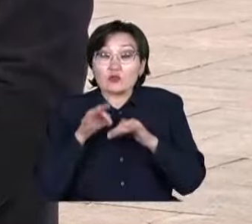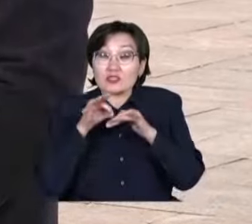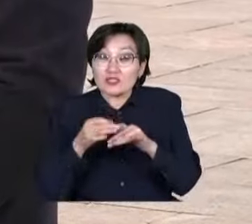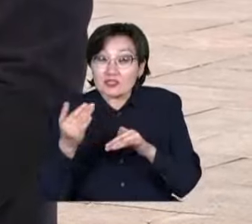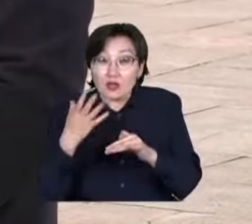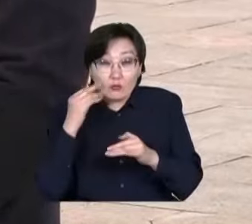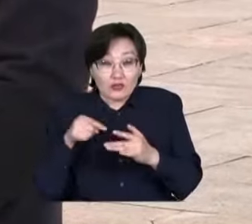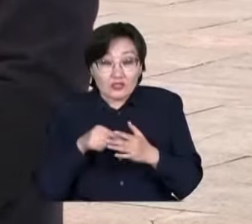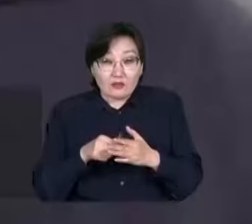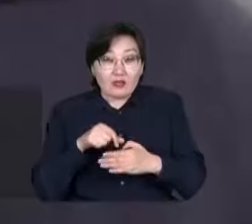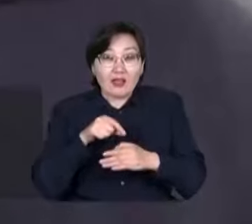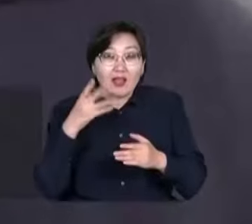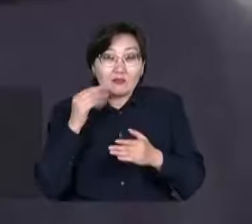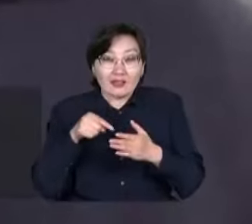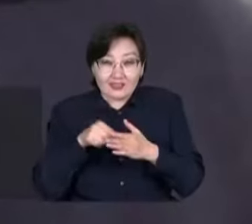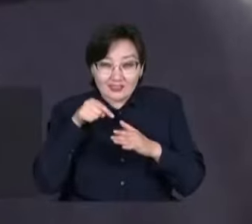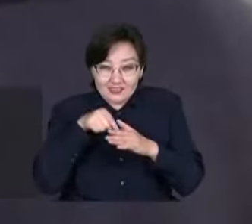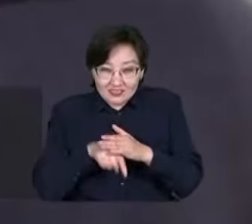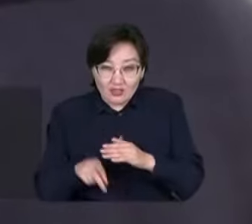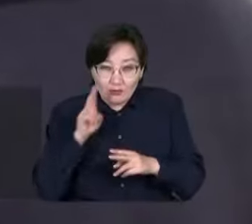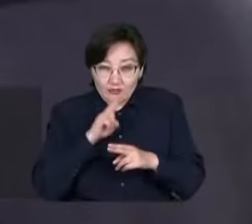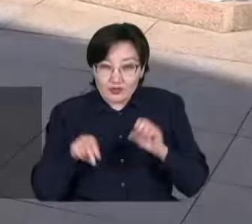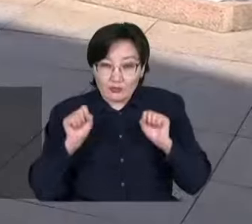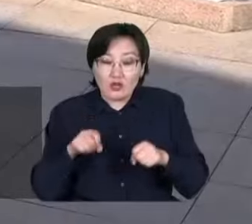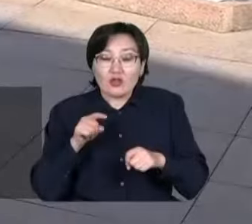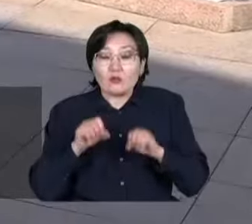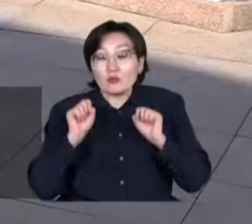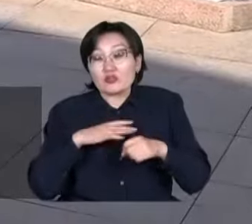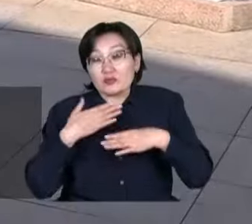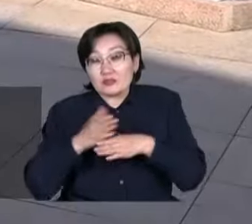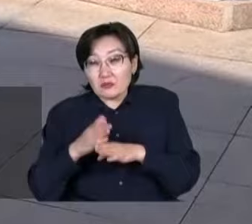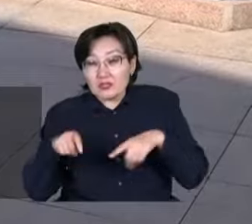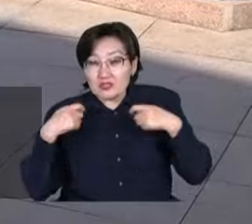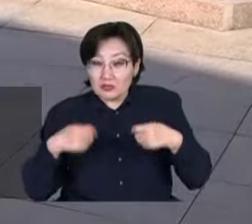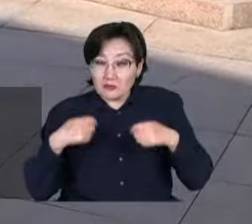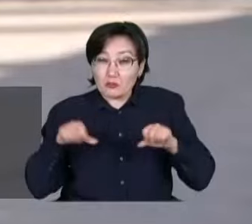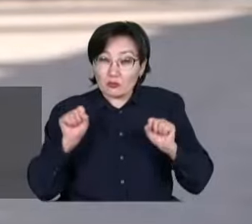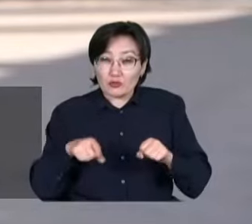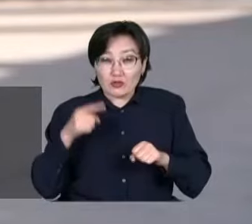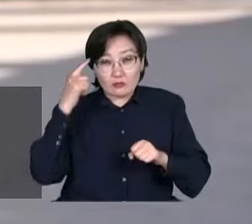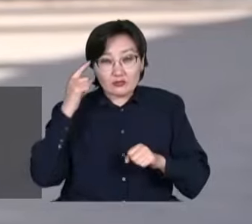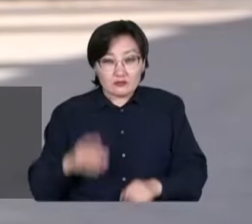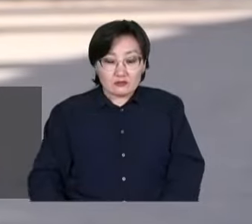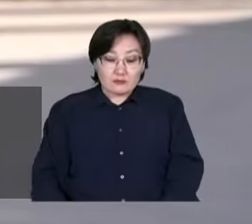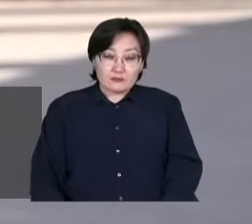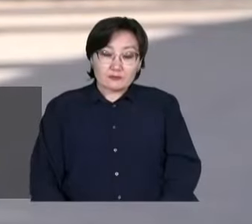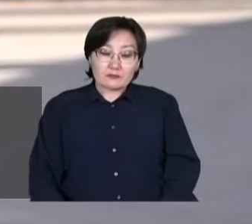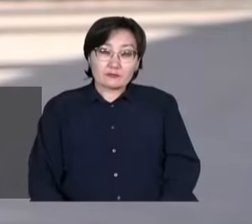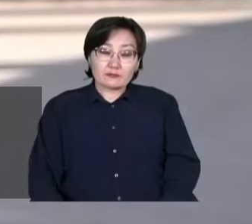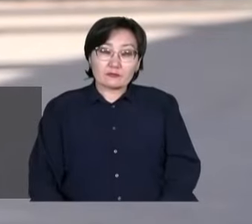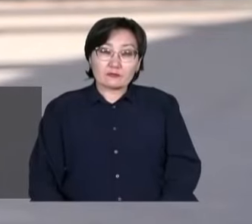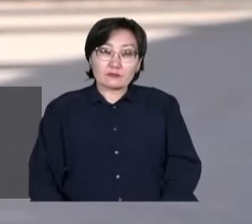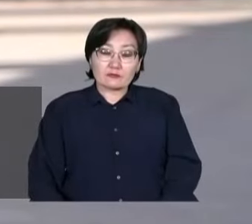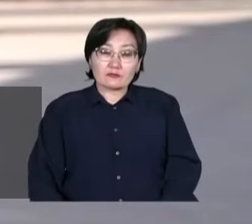оны Алматыдан шықпай жатып ақ жоқ қылуы да мүмкін. Түгел бөлшектеп сатып жіберу де ғажап емес дейді. Не пользоваться, допустим,